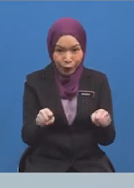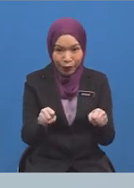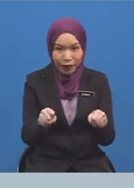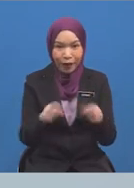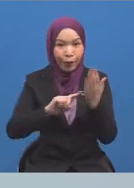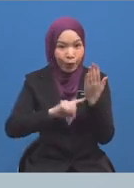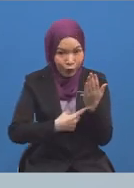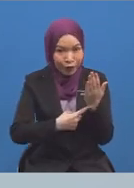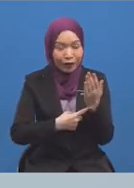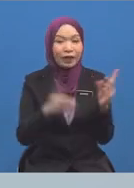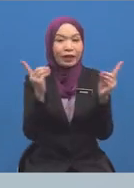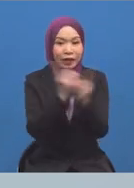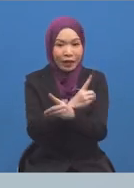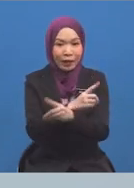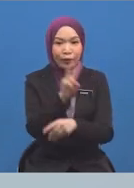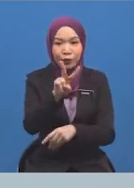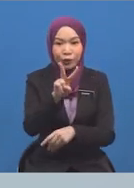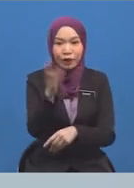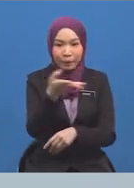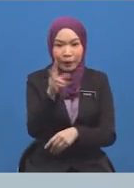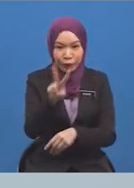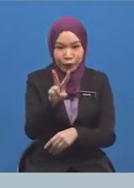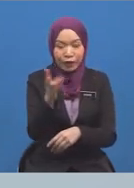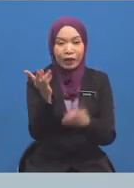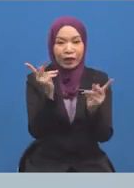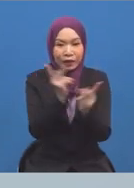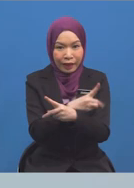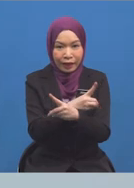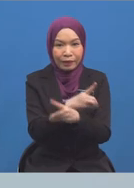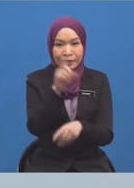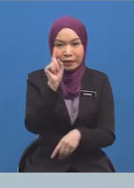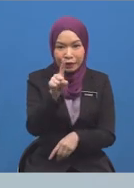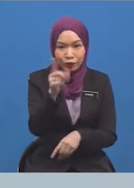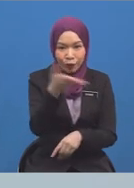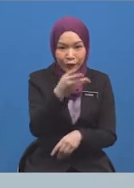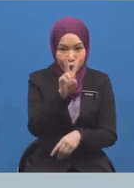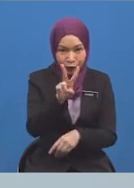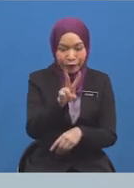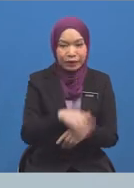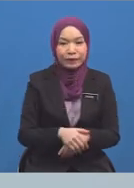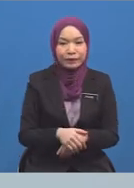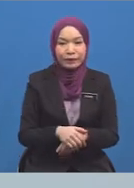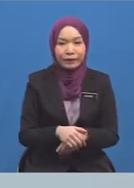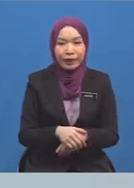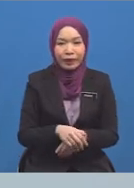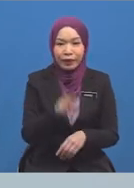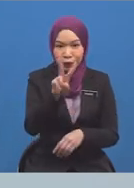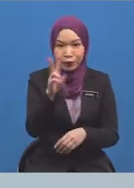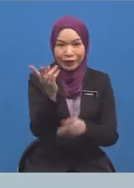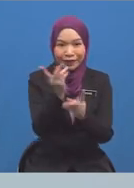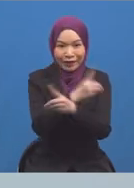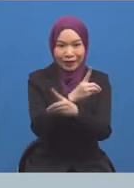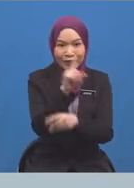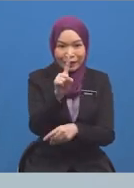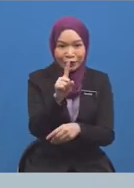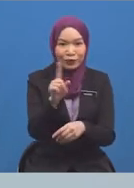mudalah mendarat 22 darat bersatu betul2 darat 1